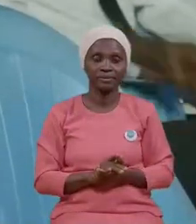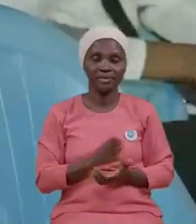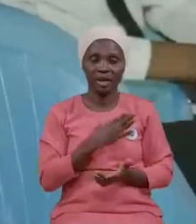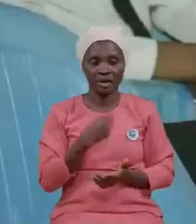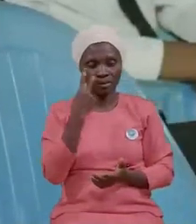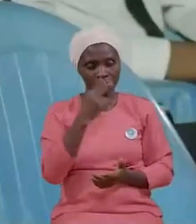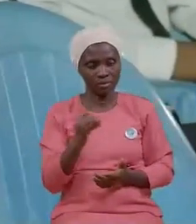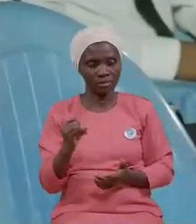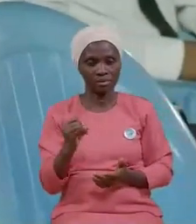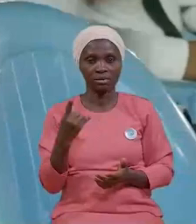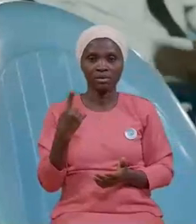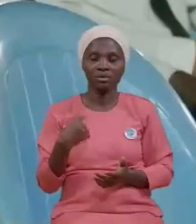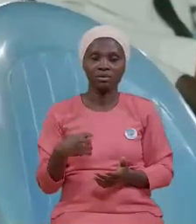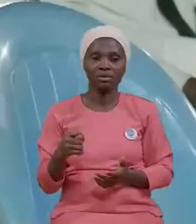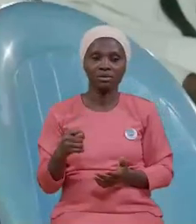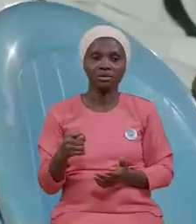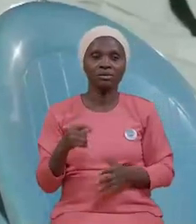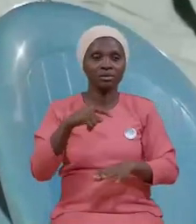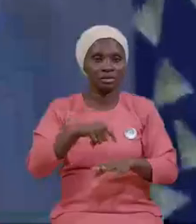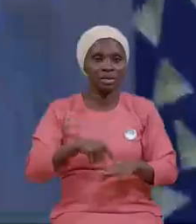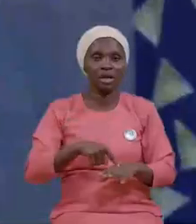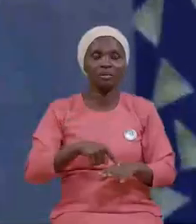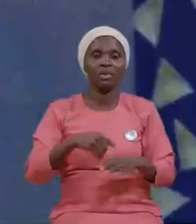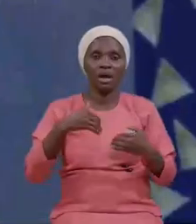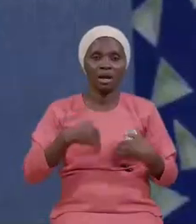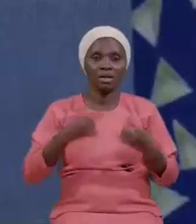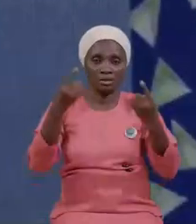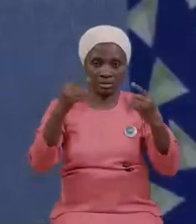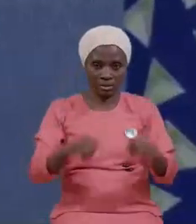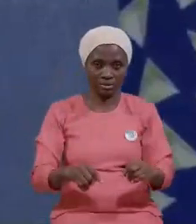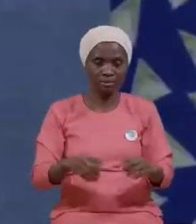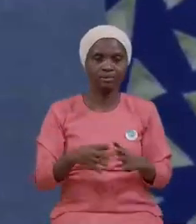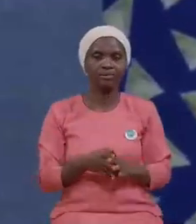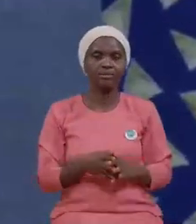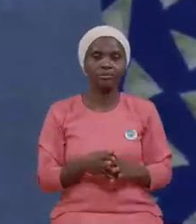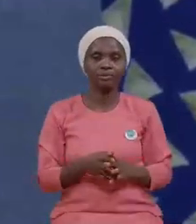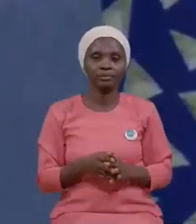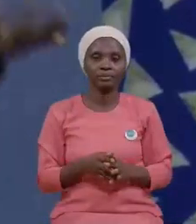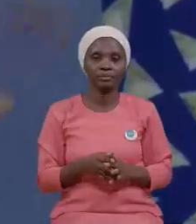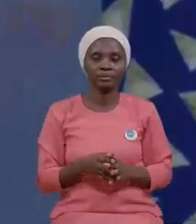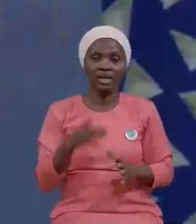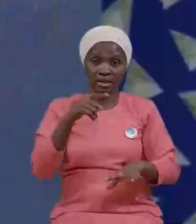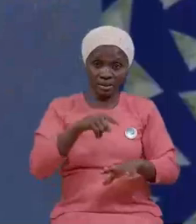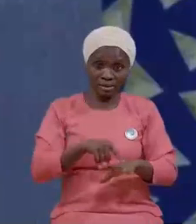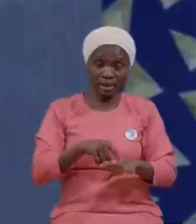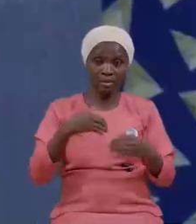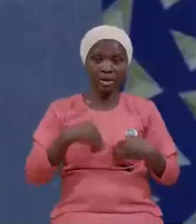Il disait, le temps est accompli. Le temps est venu.